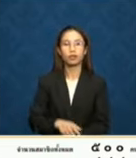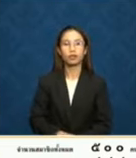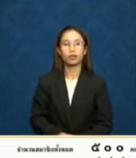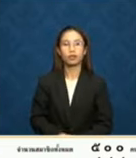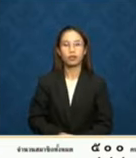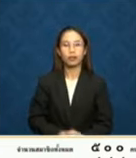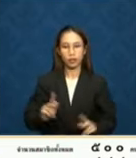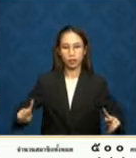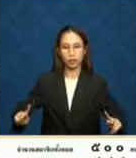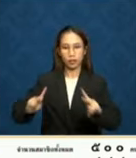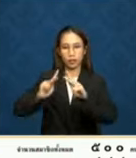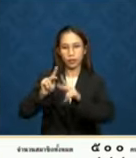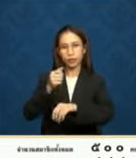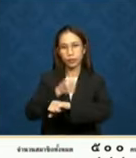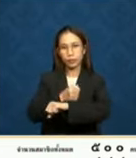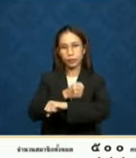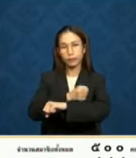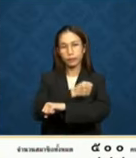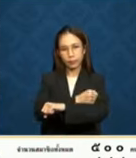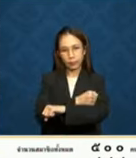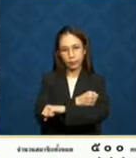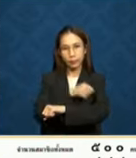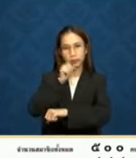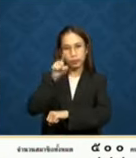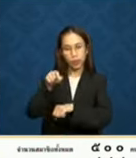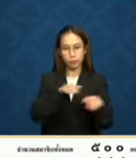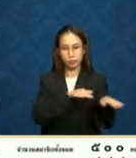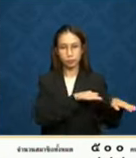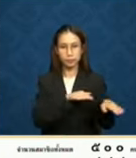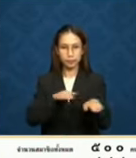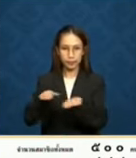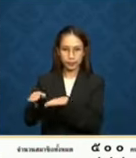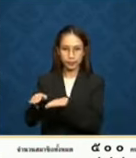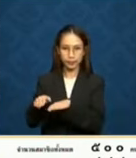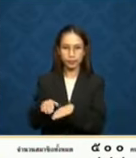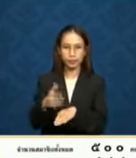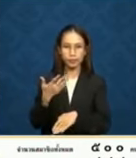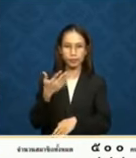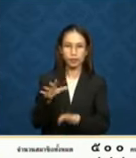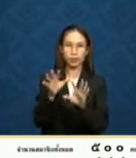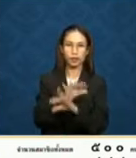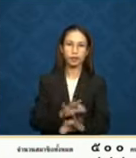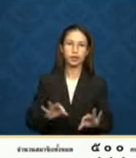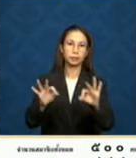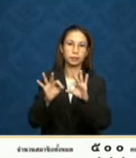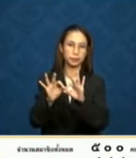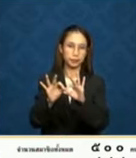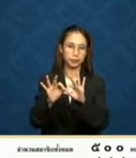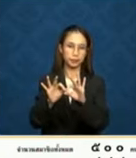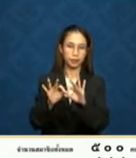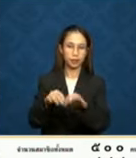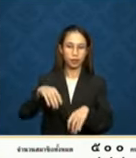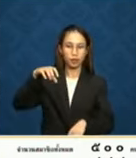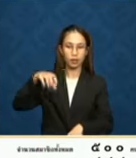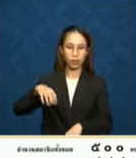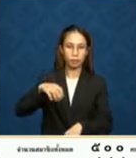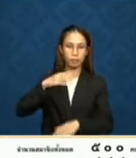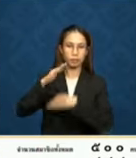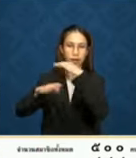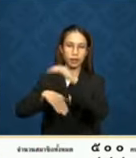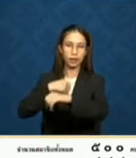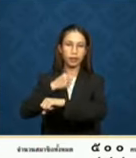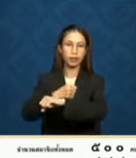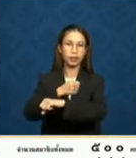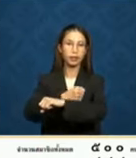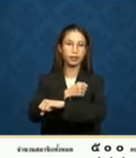โยกมพัฒนาฝีมองงานเราได้มีการเตรยม ฝ่มาพร้มและส่งที่สำคัญไปกวานั้น กมพัฒนาฝีมืงงาน เร